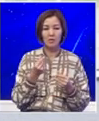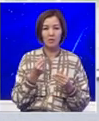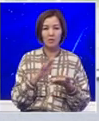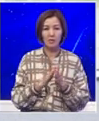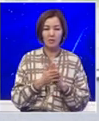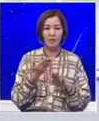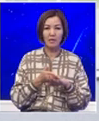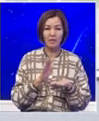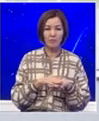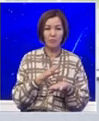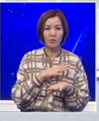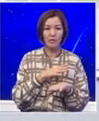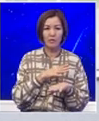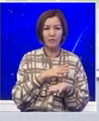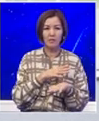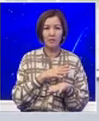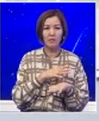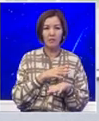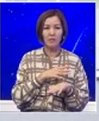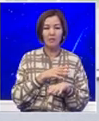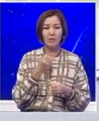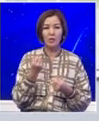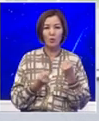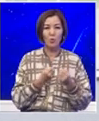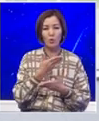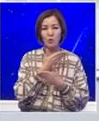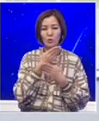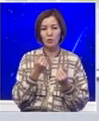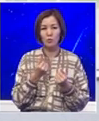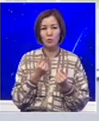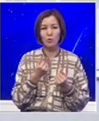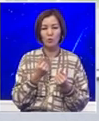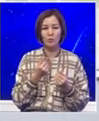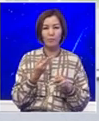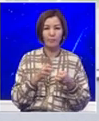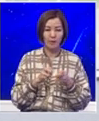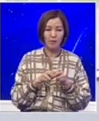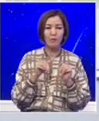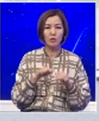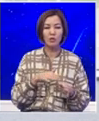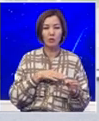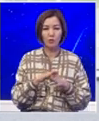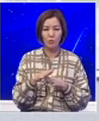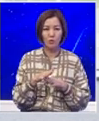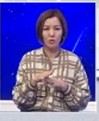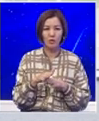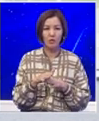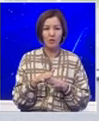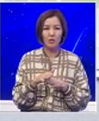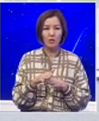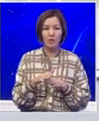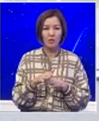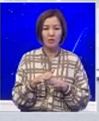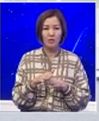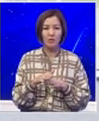отыратын, телеарнада бірде бір көлік жоқ болатын. Оның бәрін еңсердік, қазір енді толық қанды телеарна деп